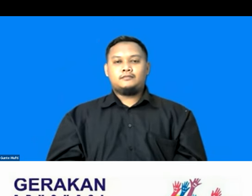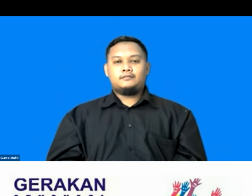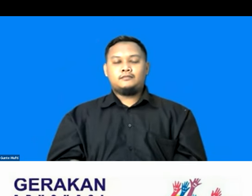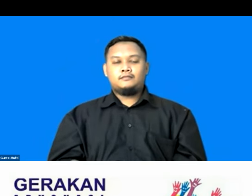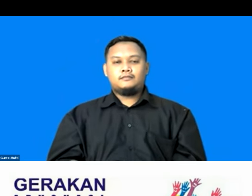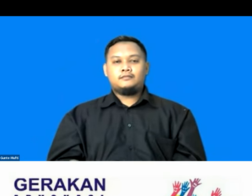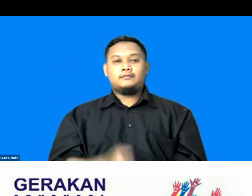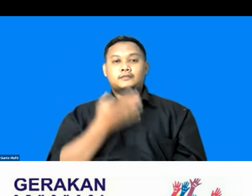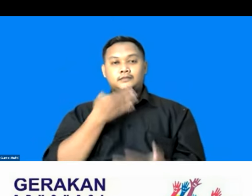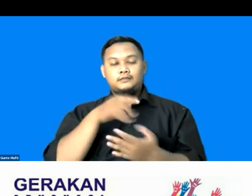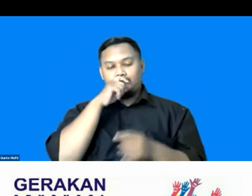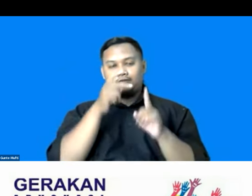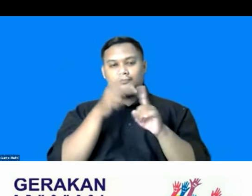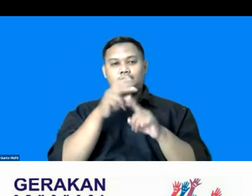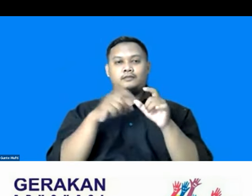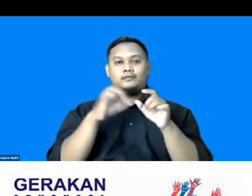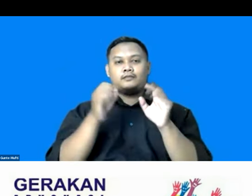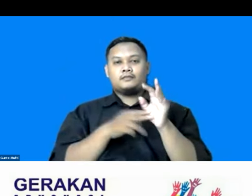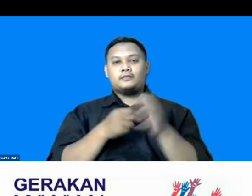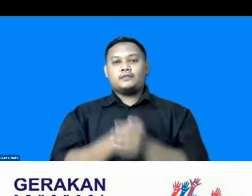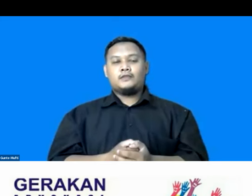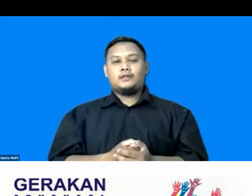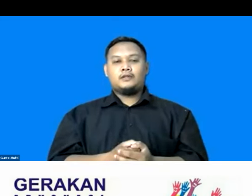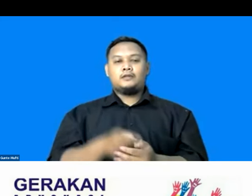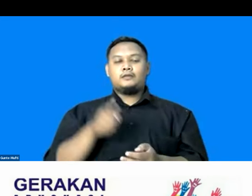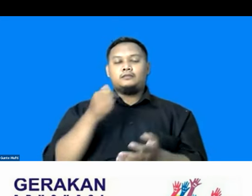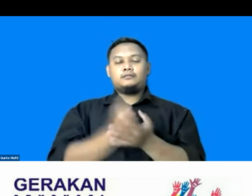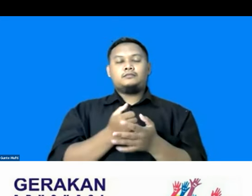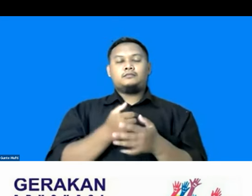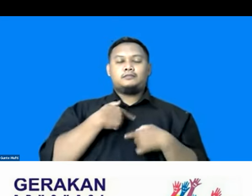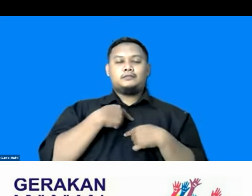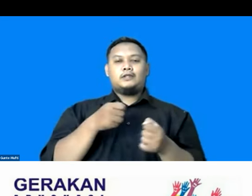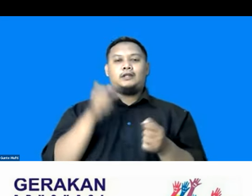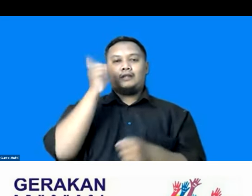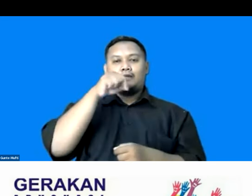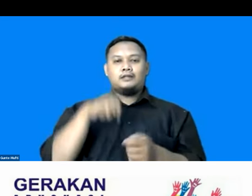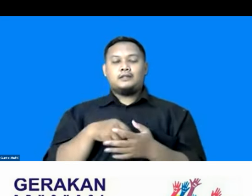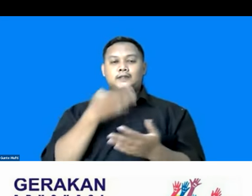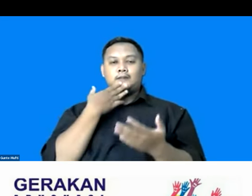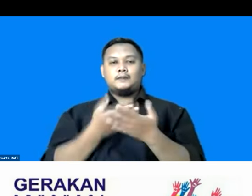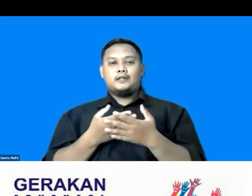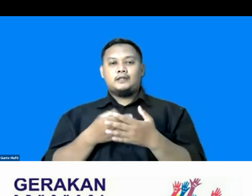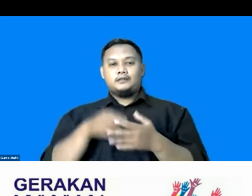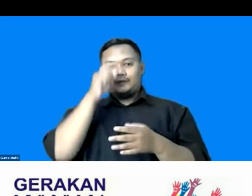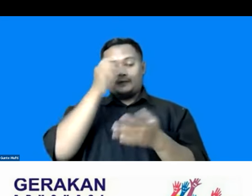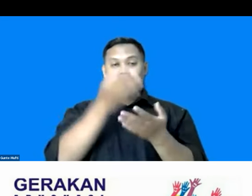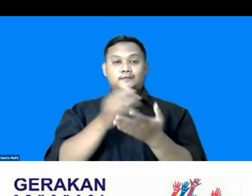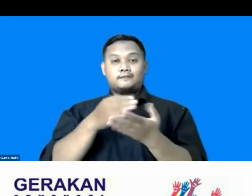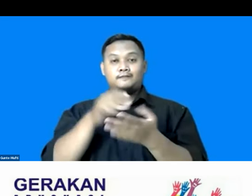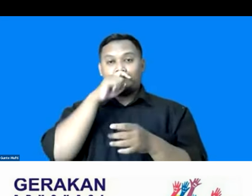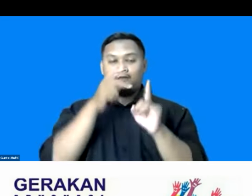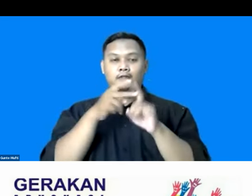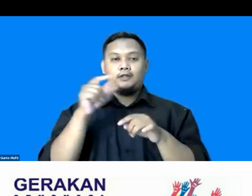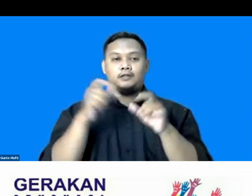Terima kasih Pak Herson. Waduh, ya, siap. Sangat menarik hari ini. Terima kasih untuk sharingnya Pak Herson dan Bu Berry.